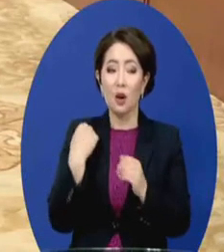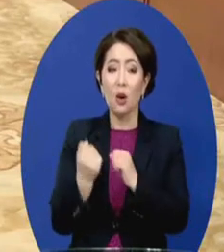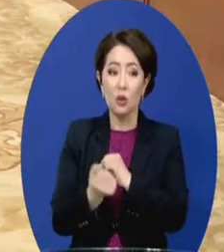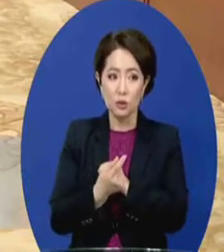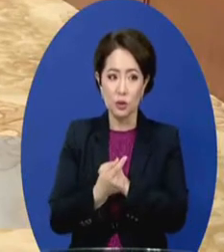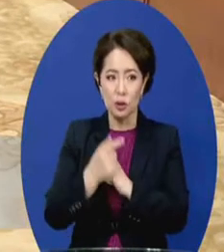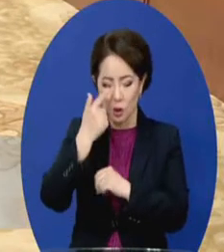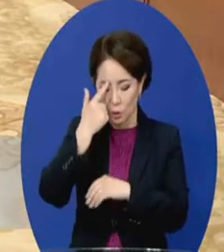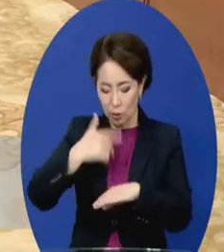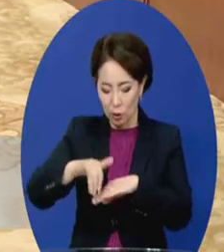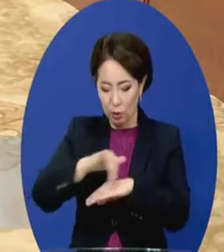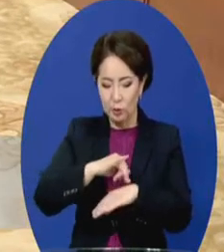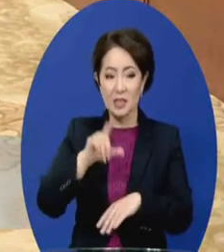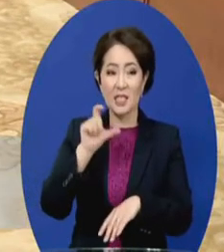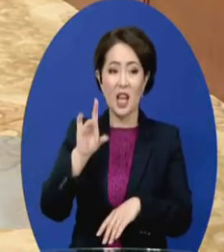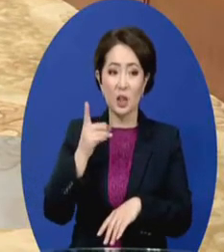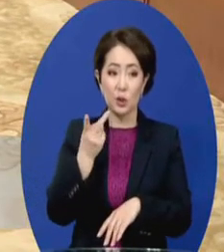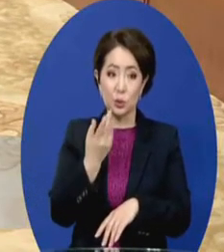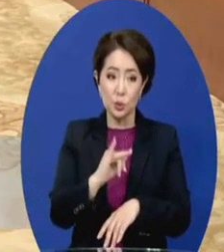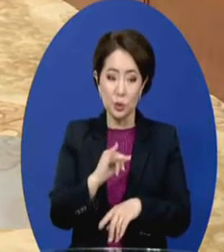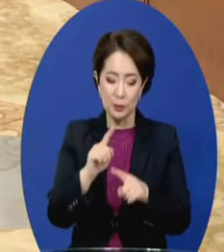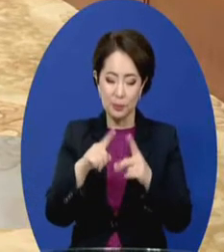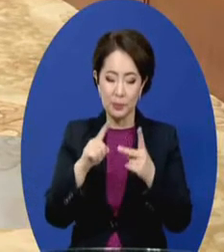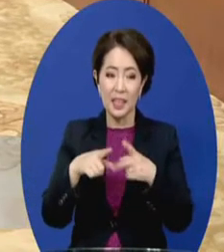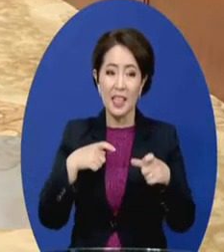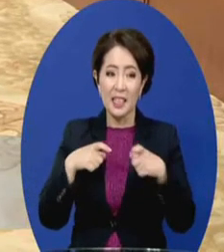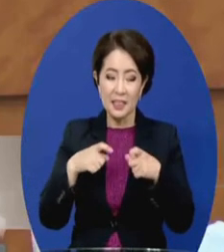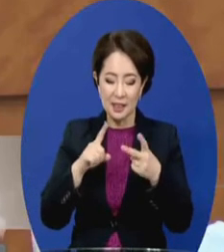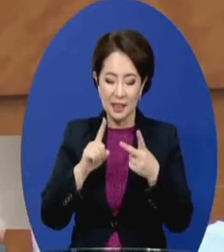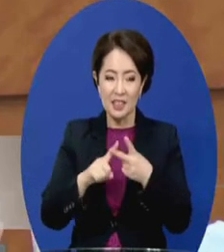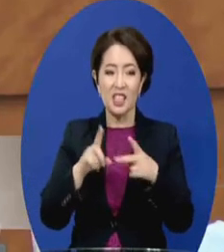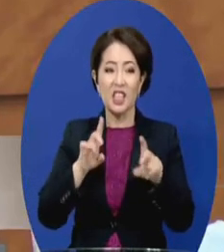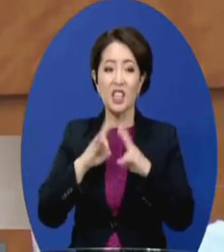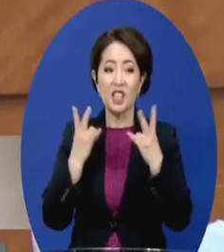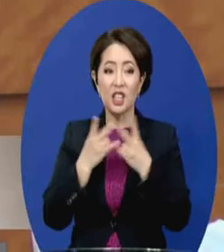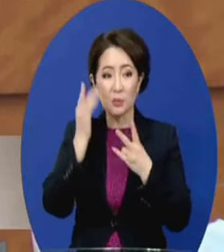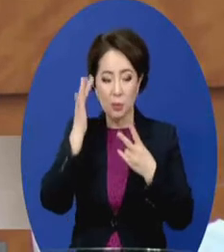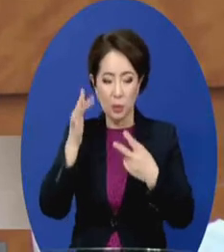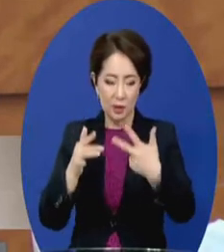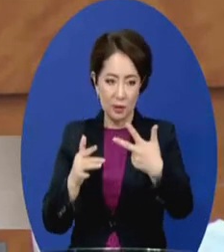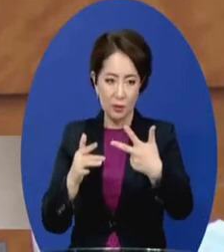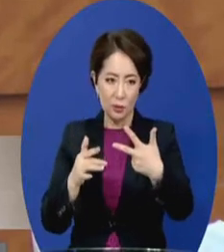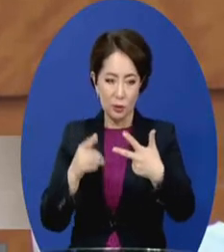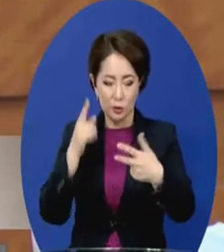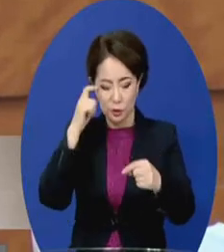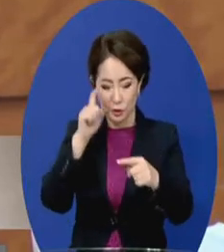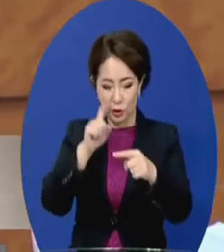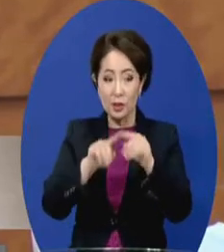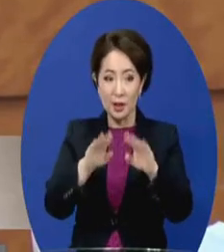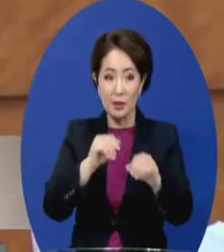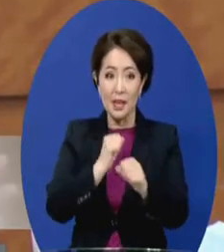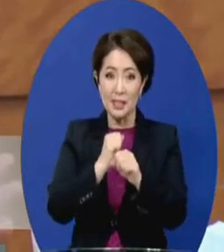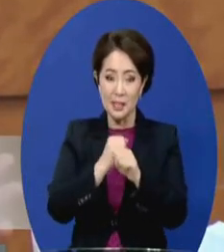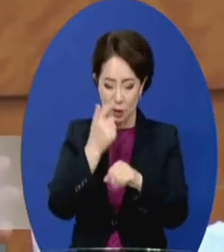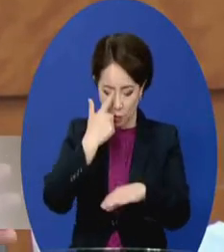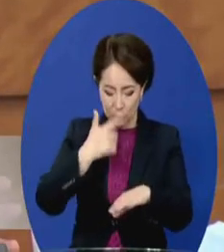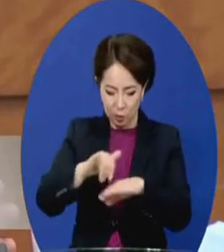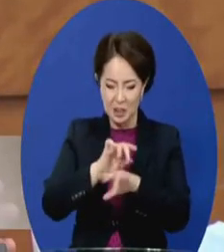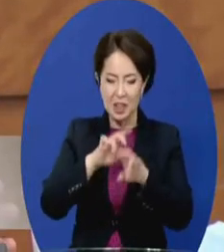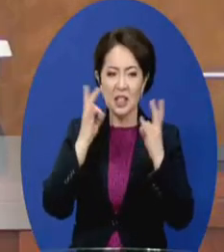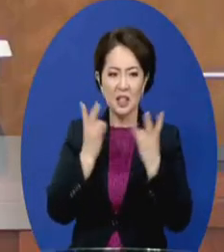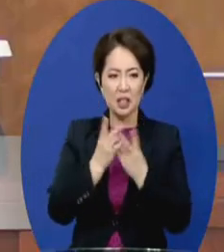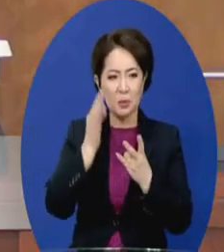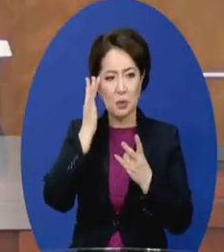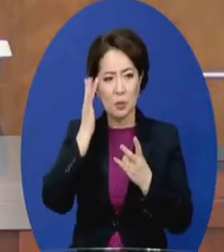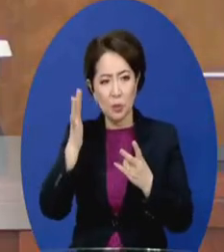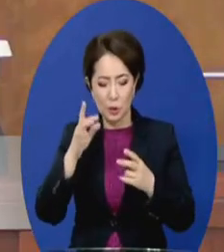Монгол Улсын их хурл эрх зүй эдийн засгийн нийгмийн бодлогын гэсэн гурван хувьсгалын зорилтыг дэвшүүлэн ажиллаж байгаа юм а. Нийгмийн бодлогын хувьсгал буюу